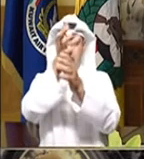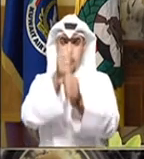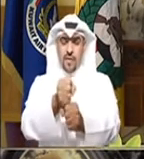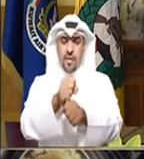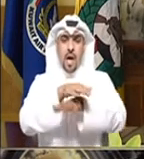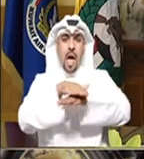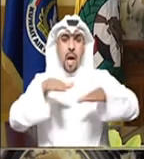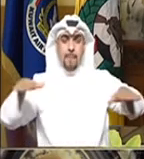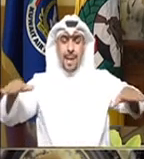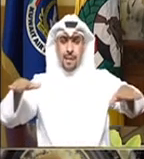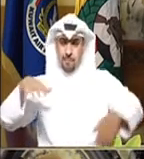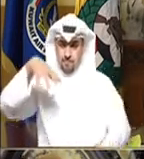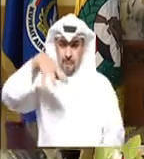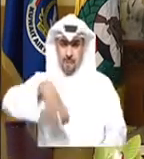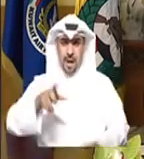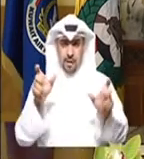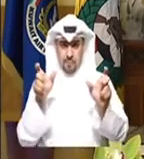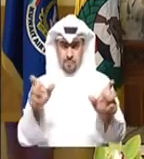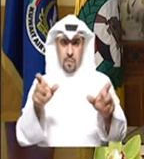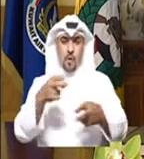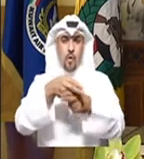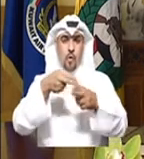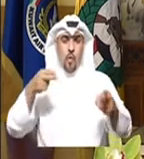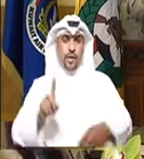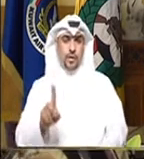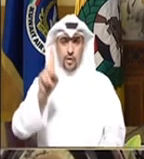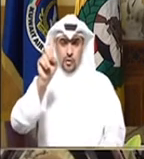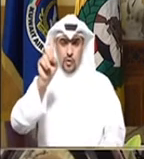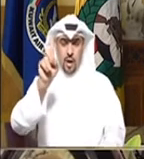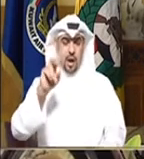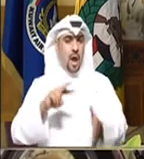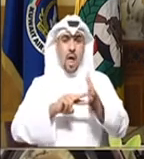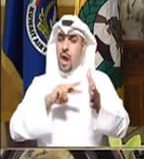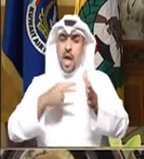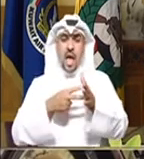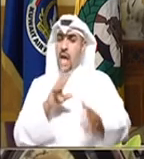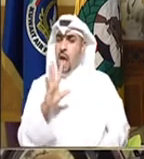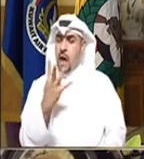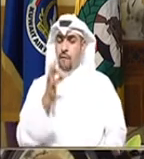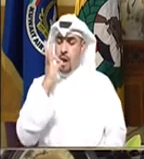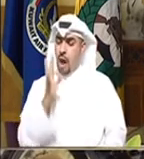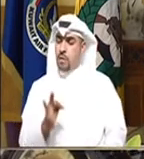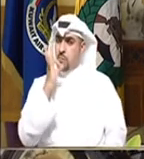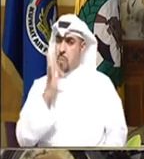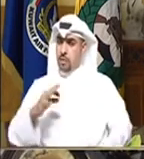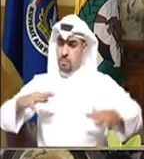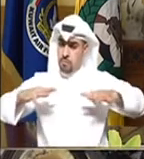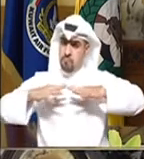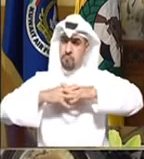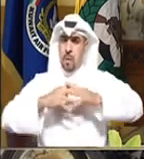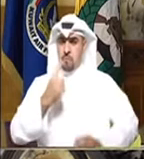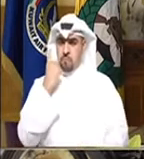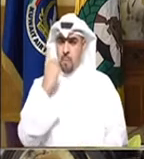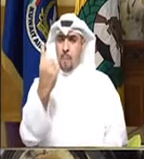وسلامته. ولن يتأتى ذلك إلا بالتكاتف والتلاحم والوقوف